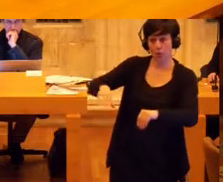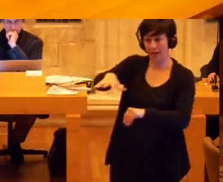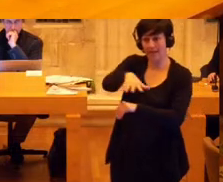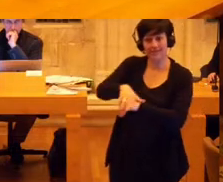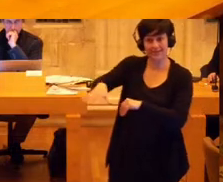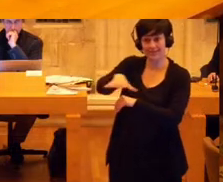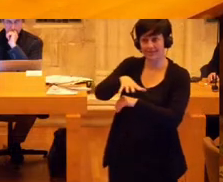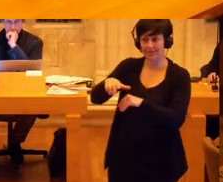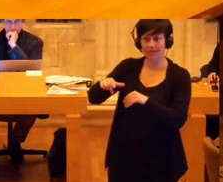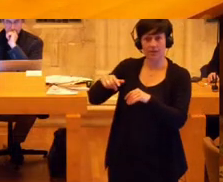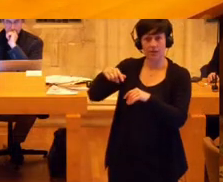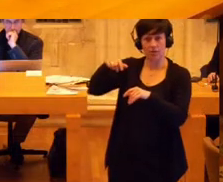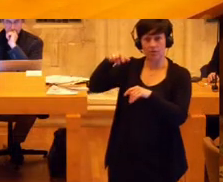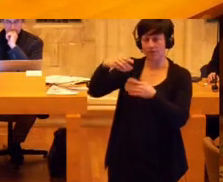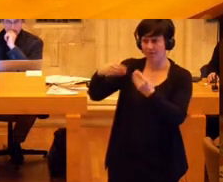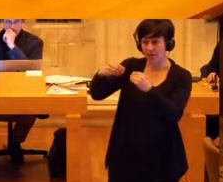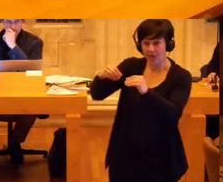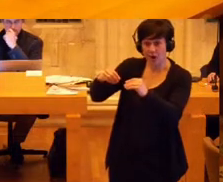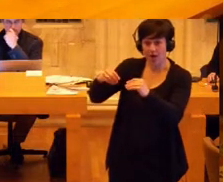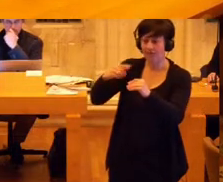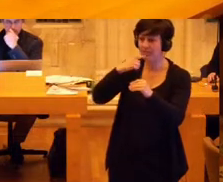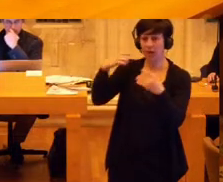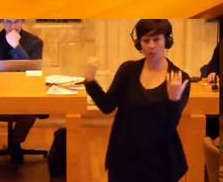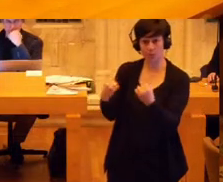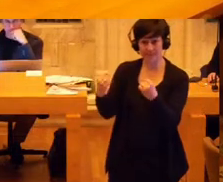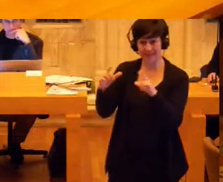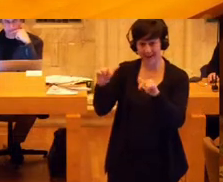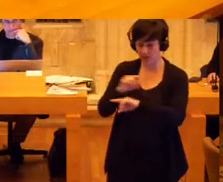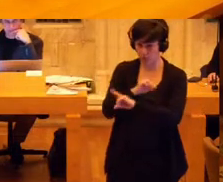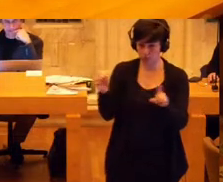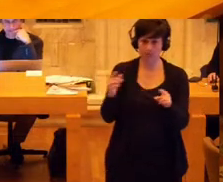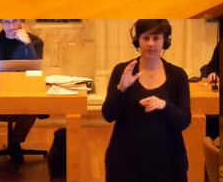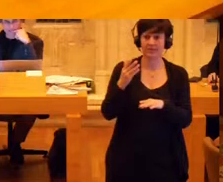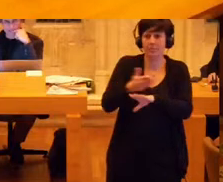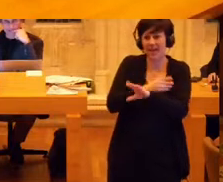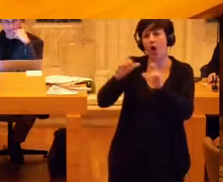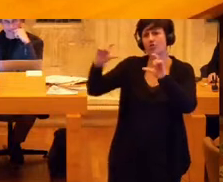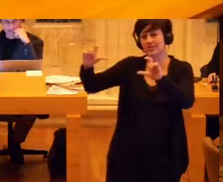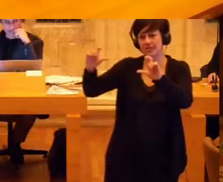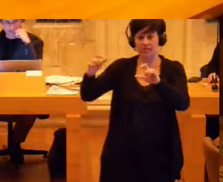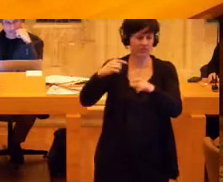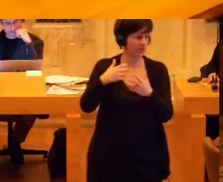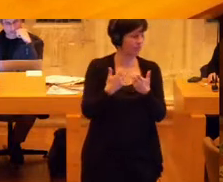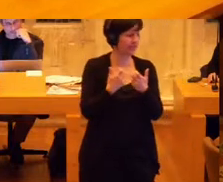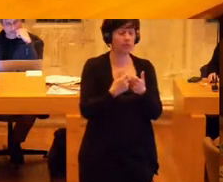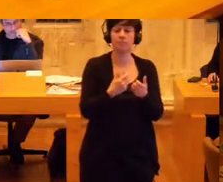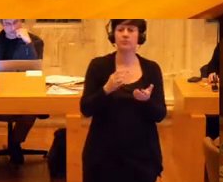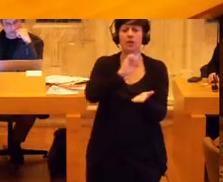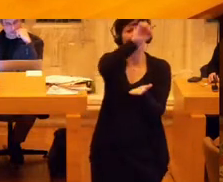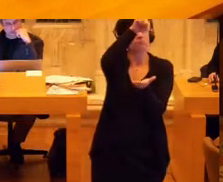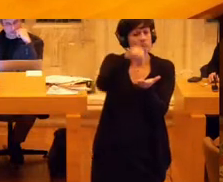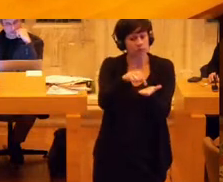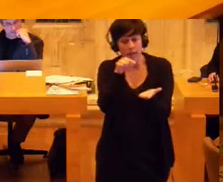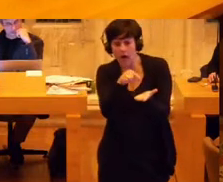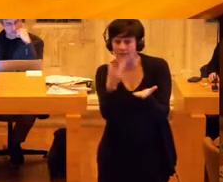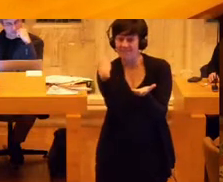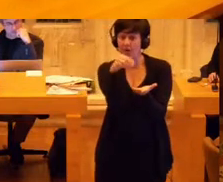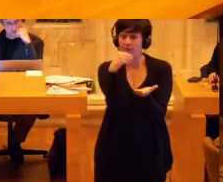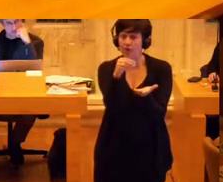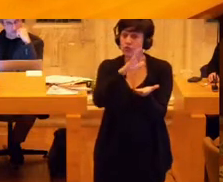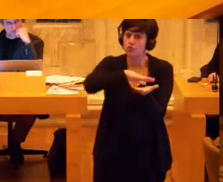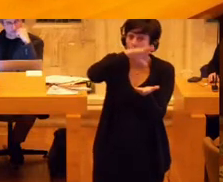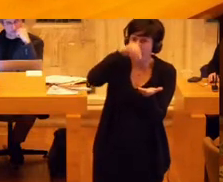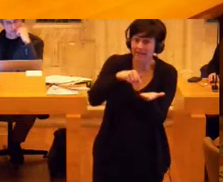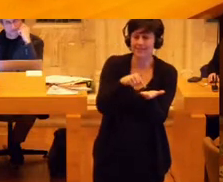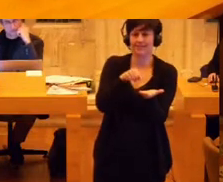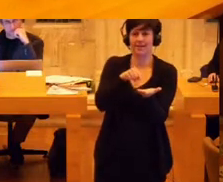les enseignes, on est sur une publicité qui fait état de quelque chose qui est commercialisé à l'adresse, sur place, sur l'unité foncière. Donc là,